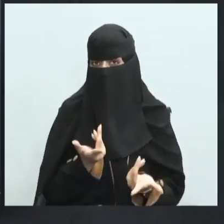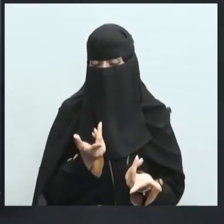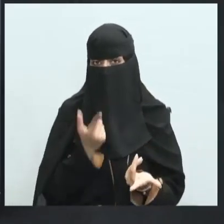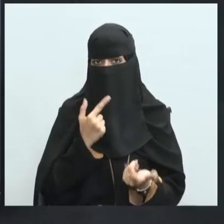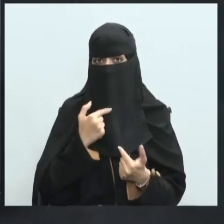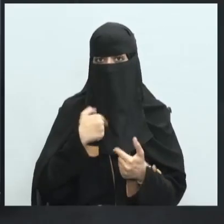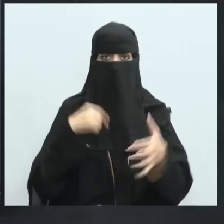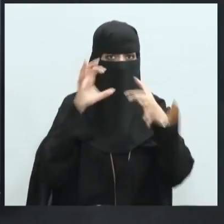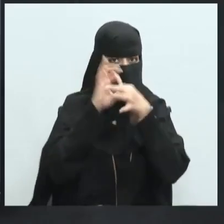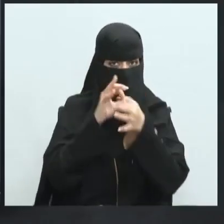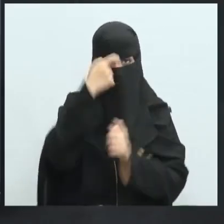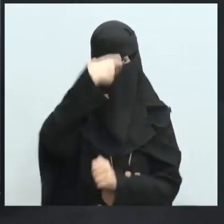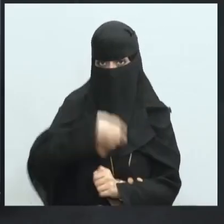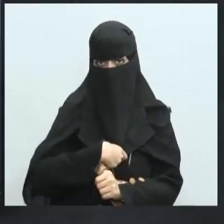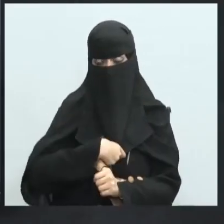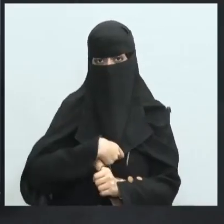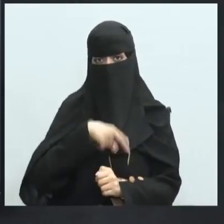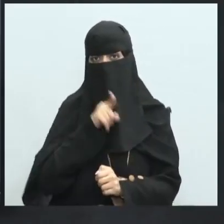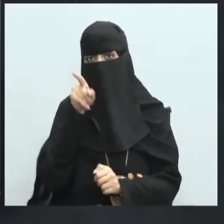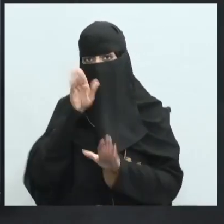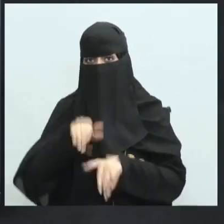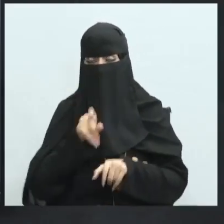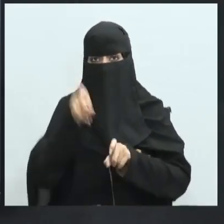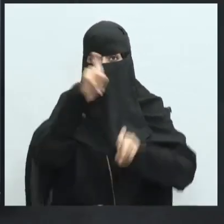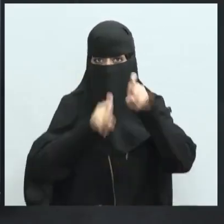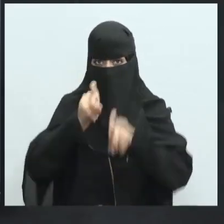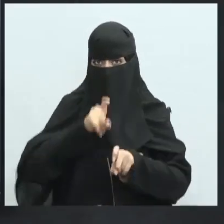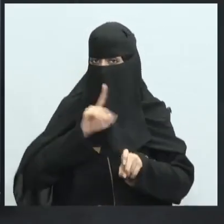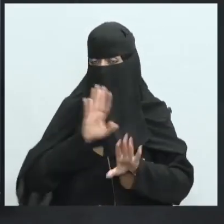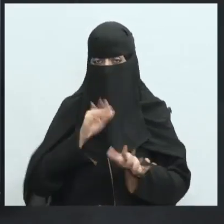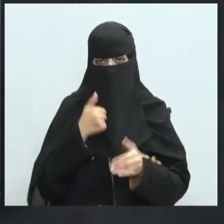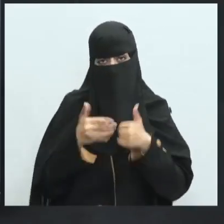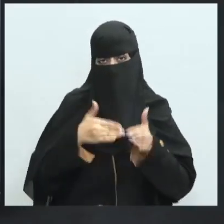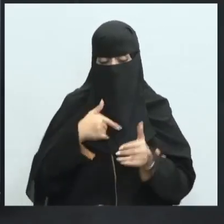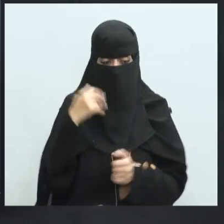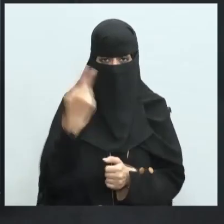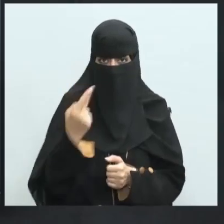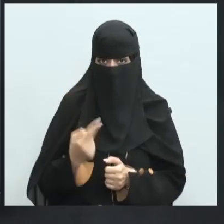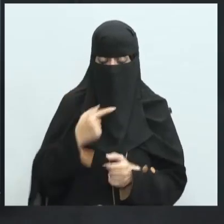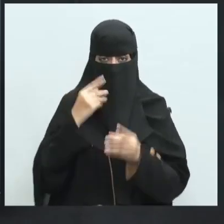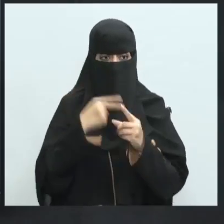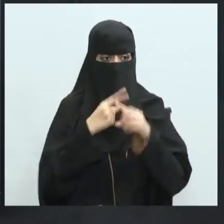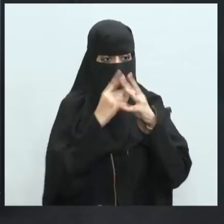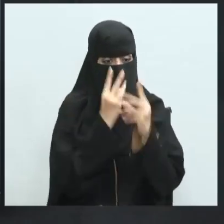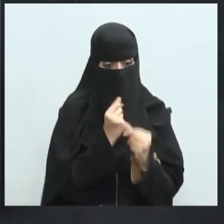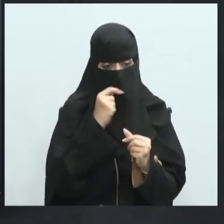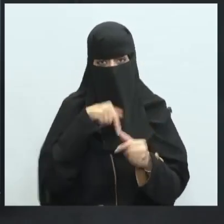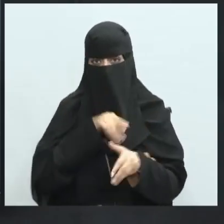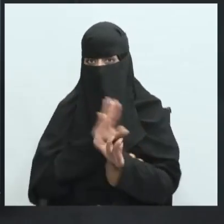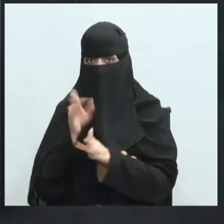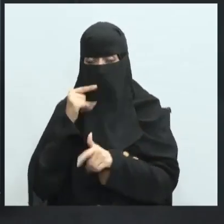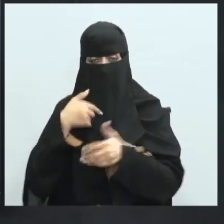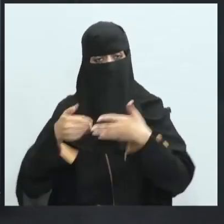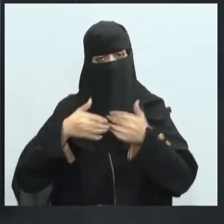الاختبارات المرتبطه بالشخصيه فهذه الاسئله لا تكون مرتبطه مثلا بالرسم او الحساب او غير ذلك بل ترتبط في